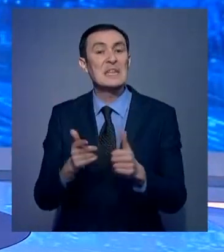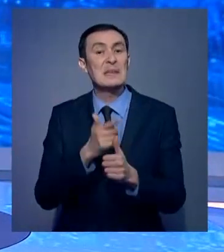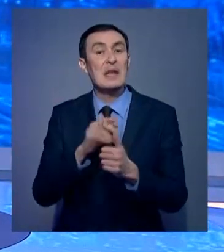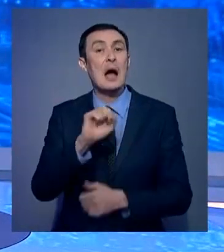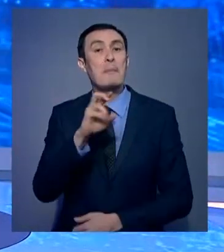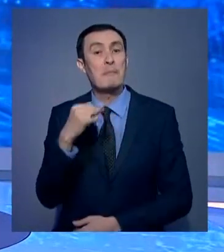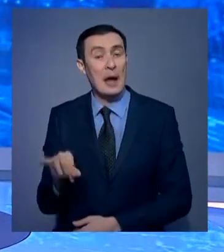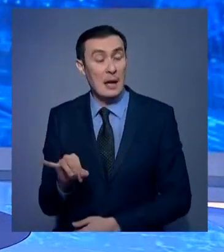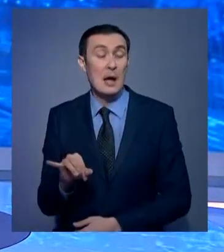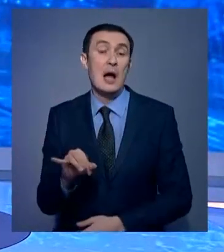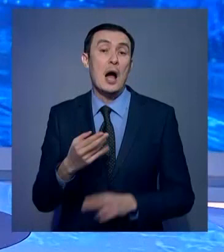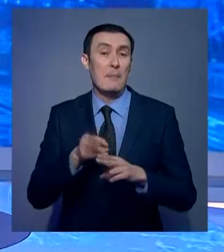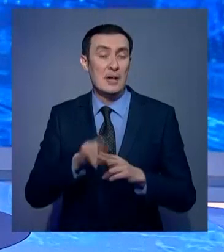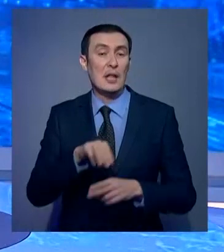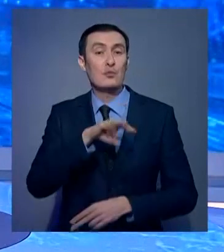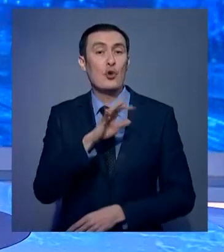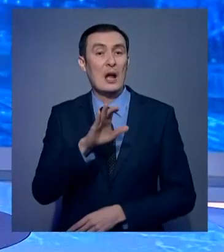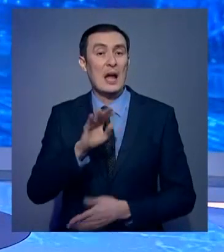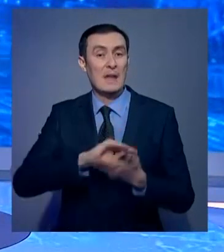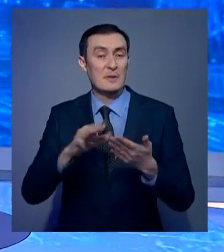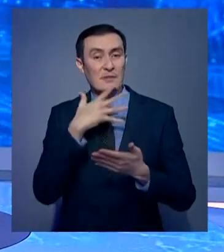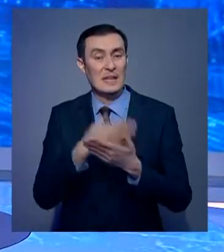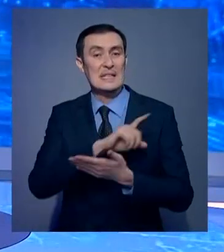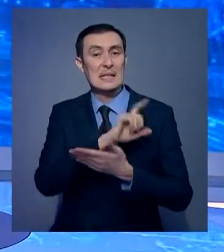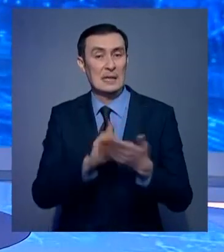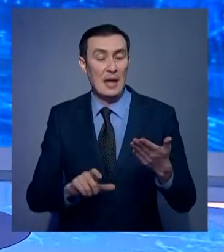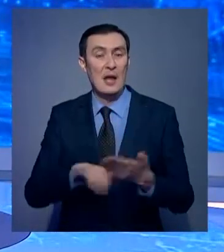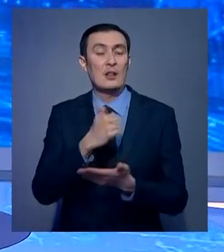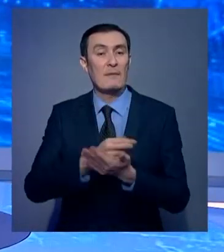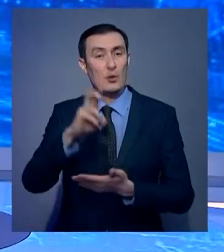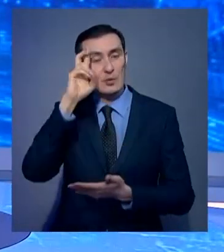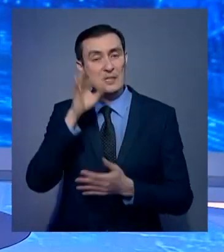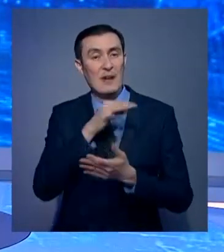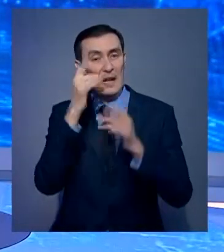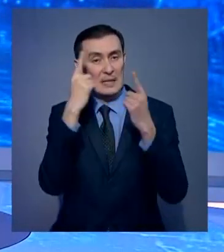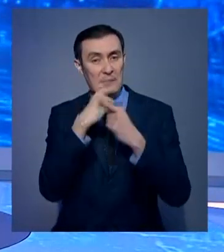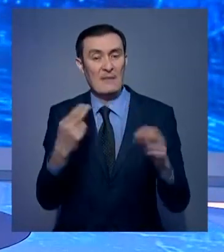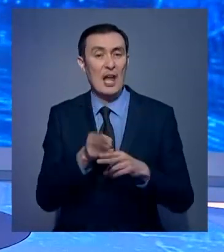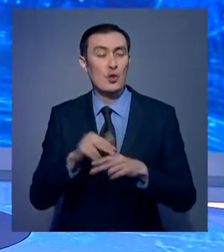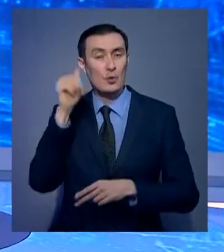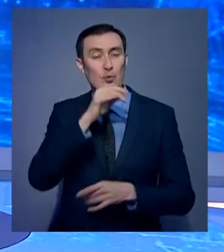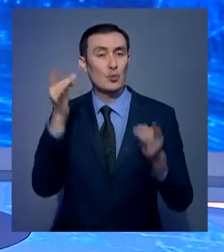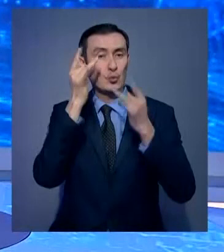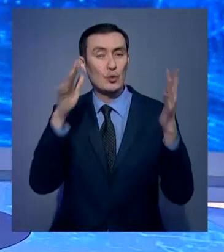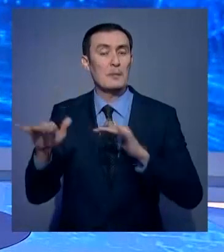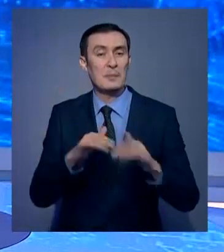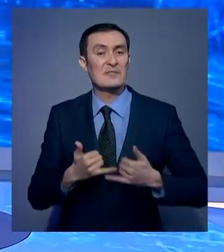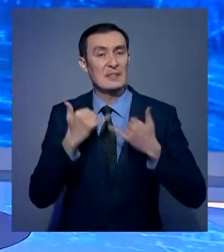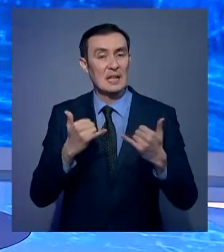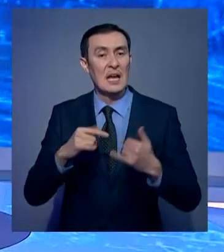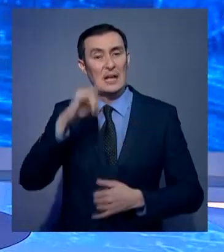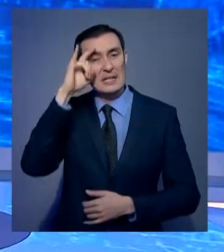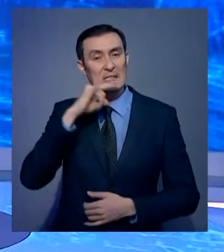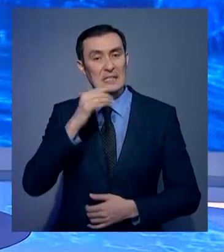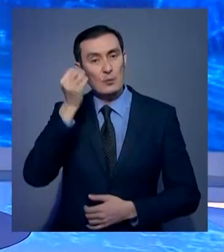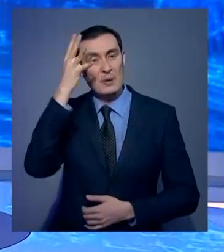имени Абая Кунанбаева. Об этом Касым-Жомарт Токаев пишет в своей статье. Глава государства отметил, что в этом году все культурные мероприятия посвятят